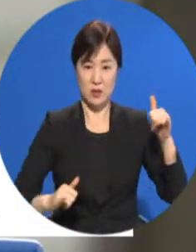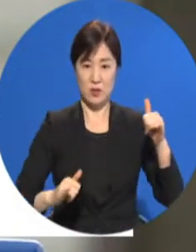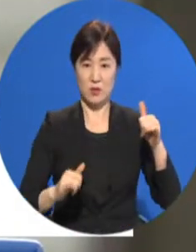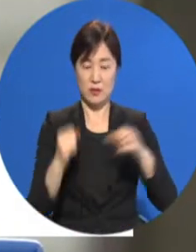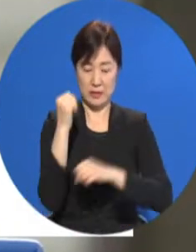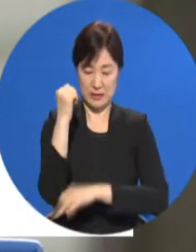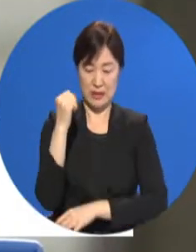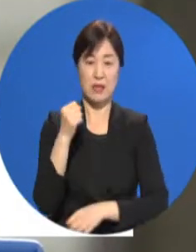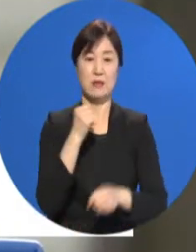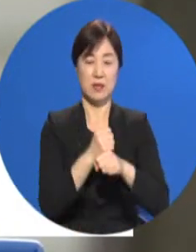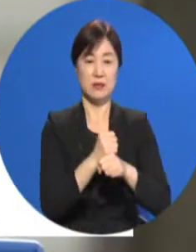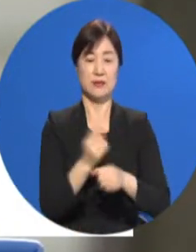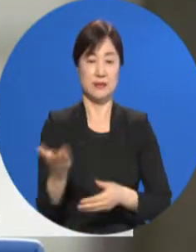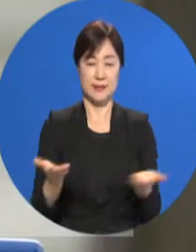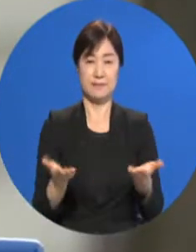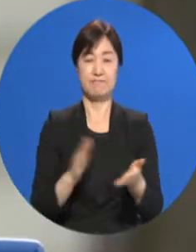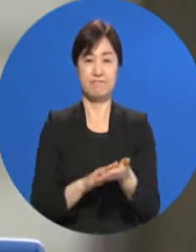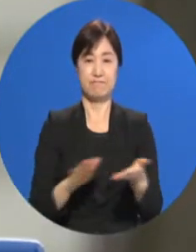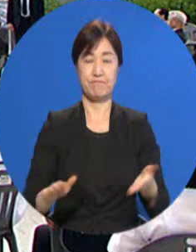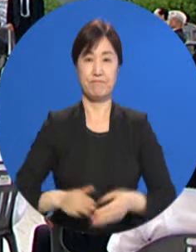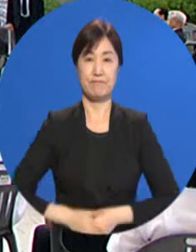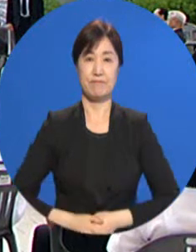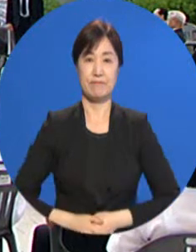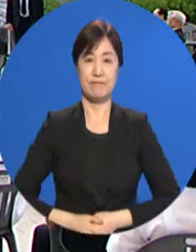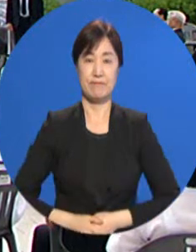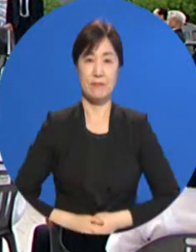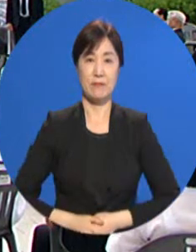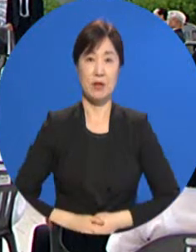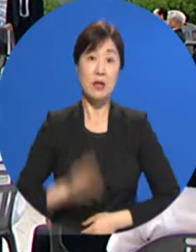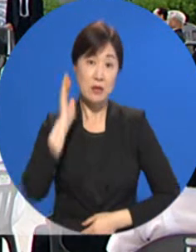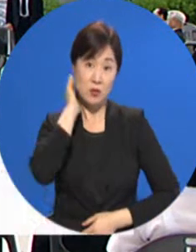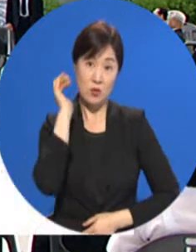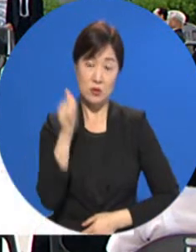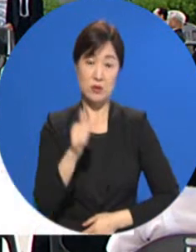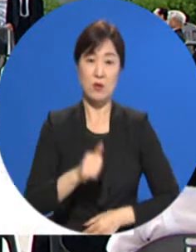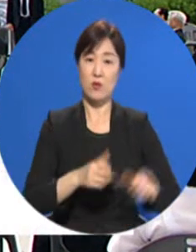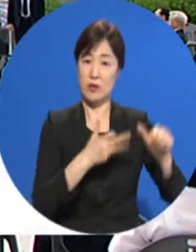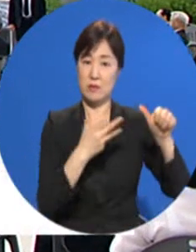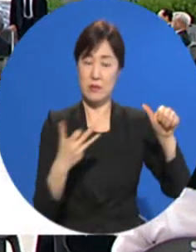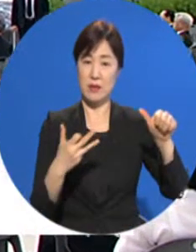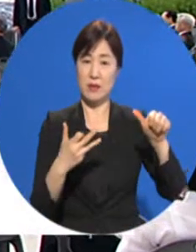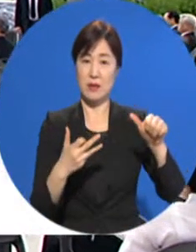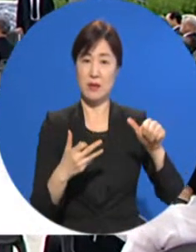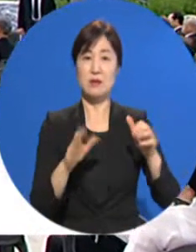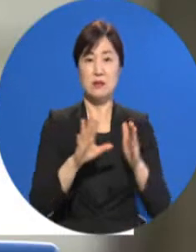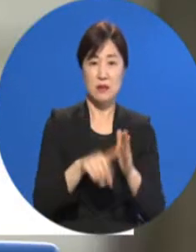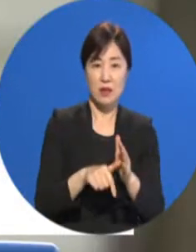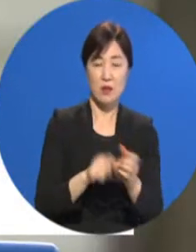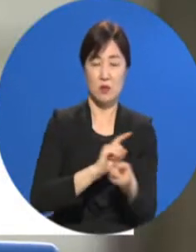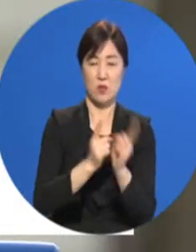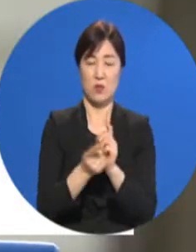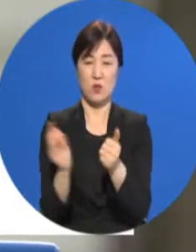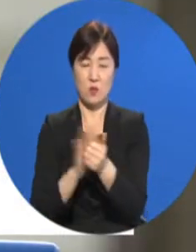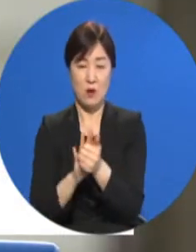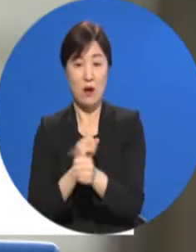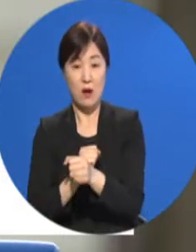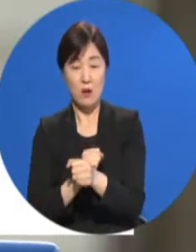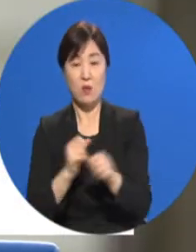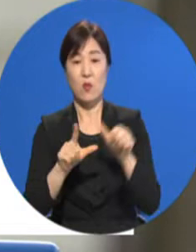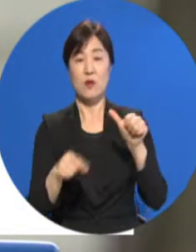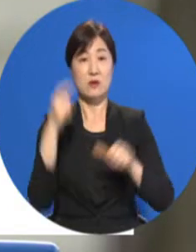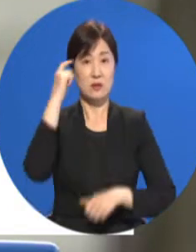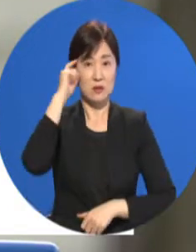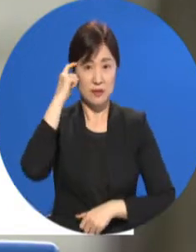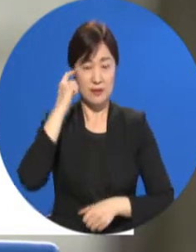역사로 자리매김하는 일입니다. 문 대통령은 5.18 당시 서로를 격려하고 나눴던 5월 정신은